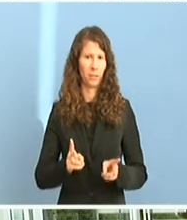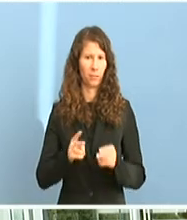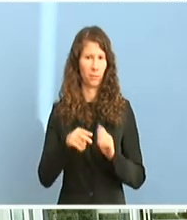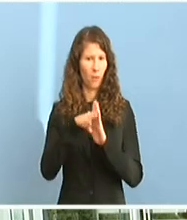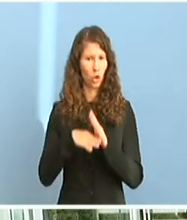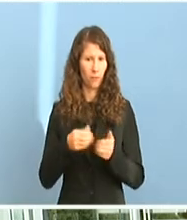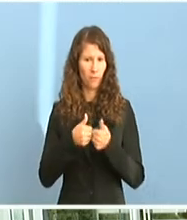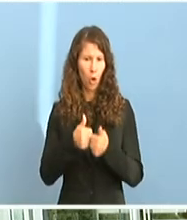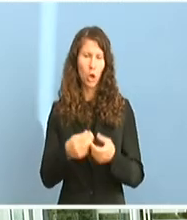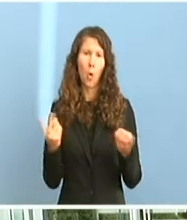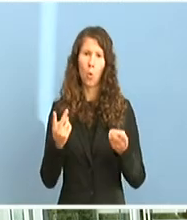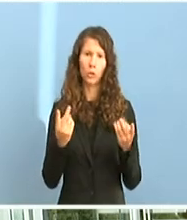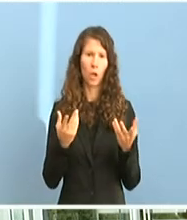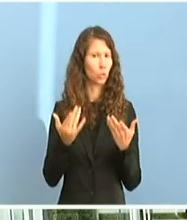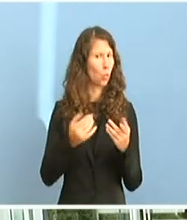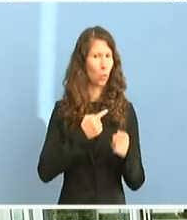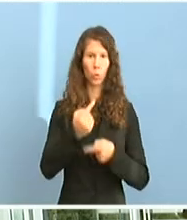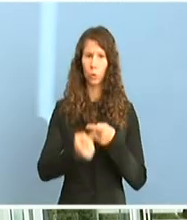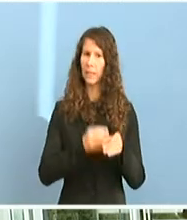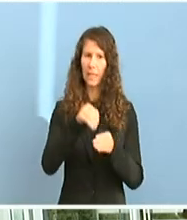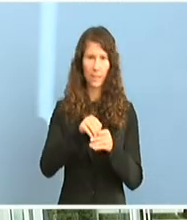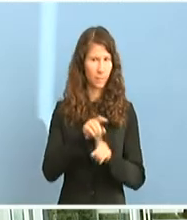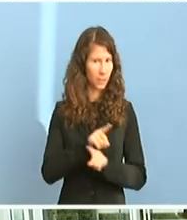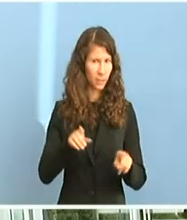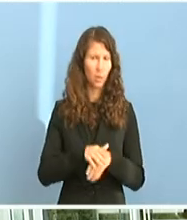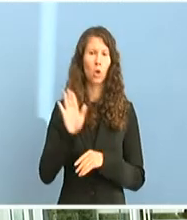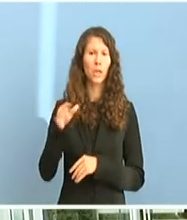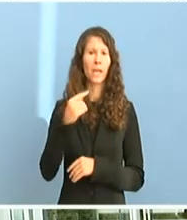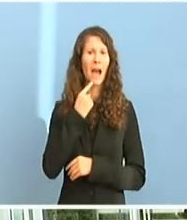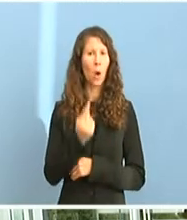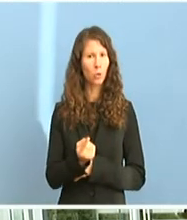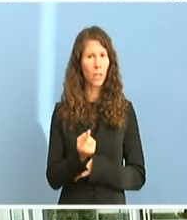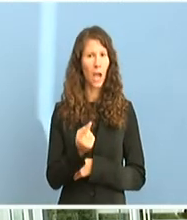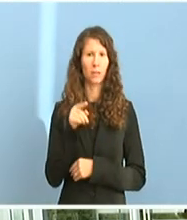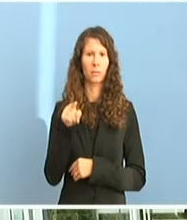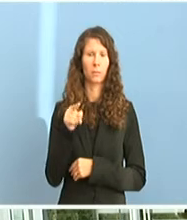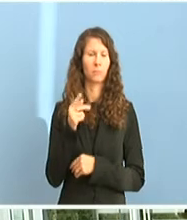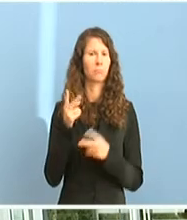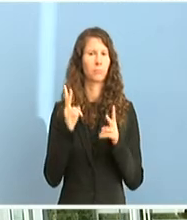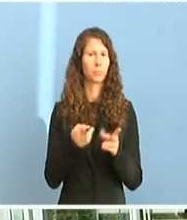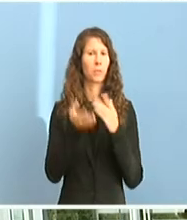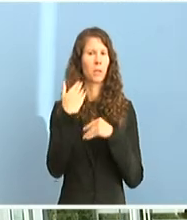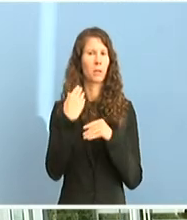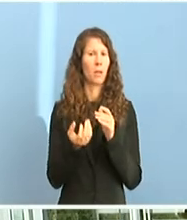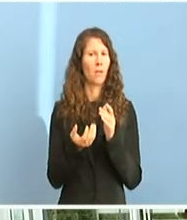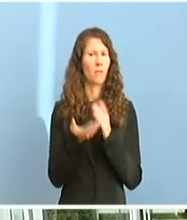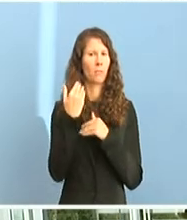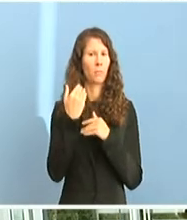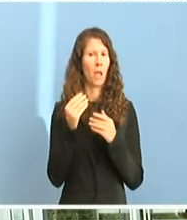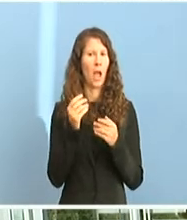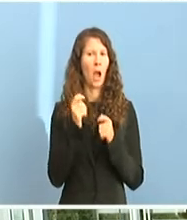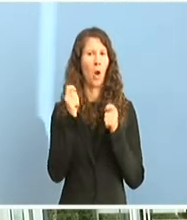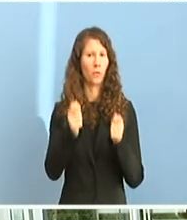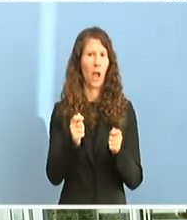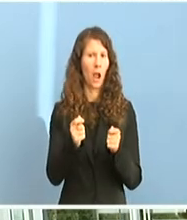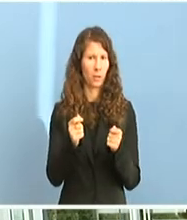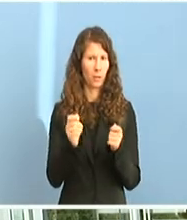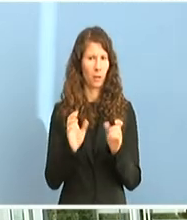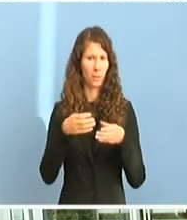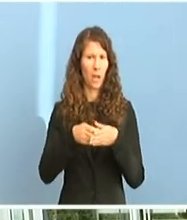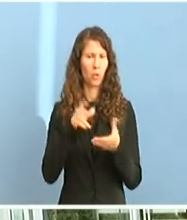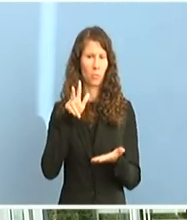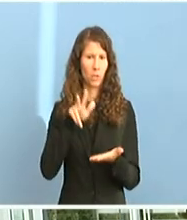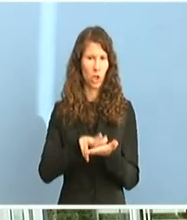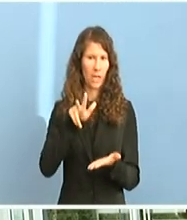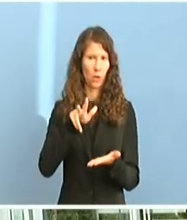zur Routine und bedeutet Ihre Aussage, dass eine Bestätigung der ursprünglichen Auftragserteilung an Hähnel nur dann